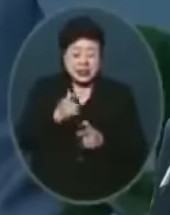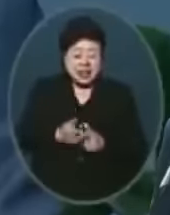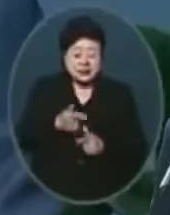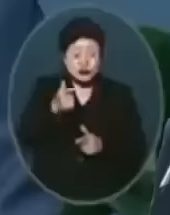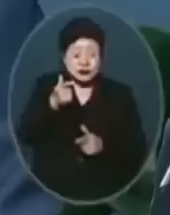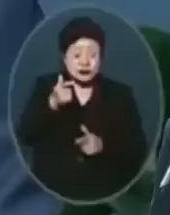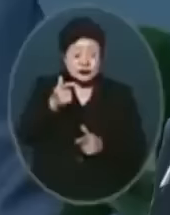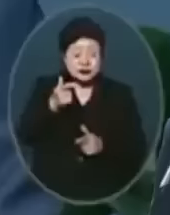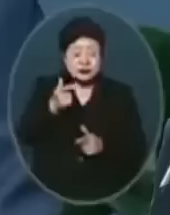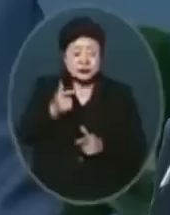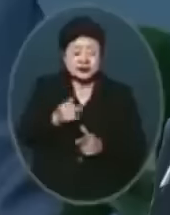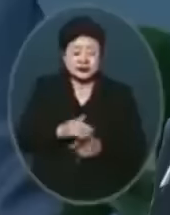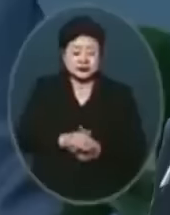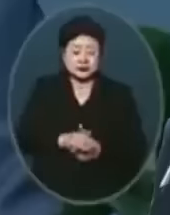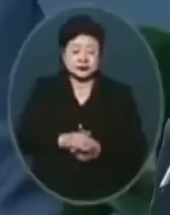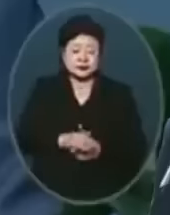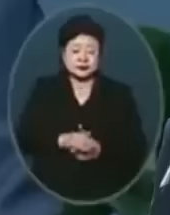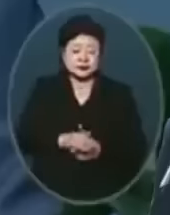예수를